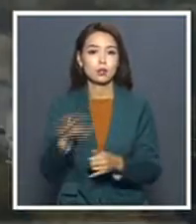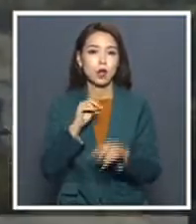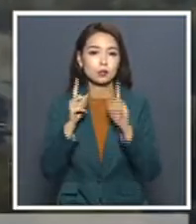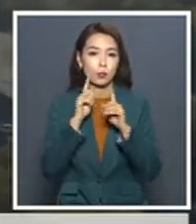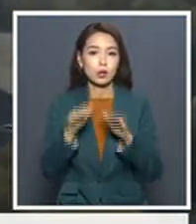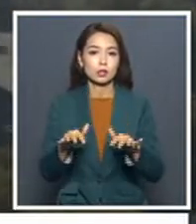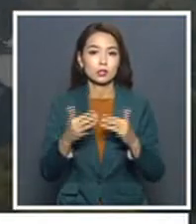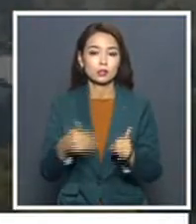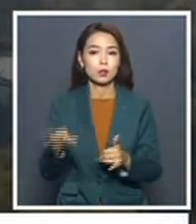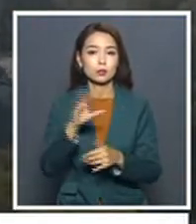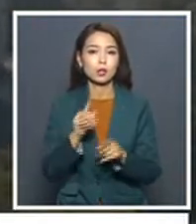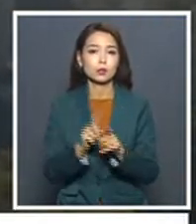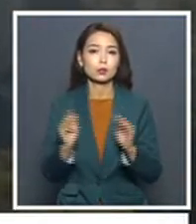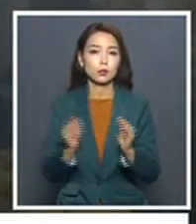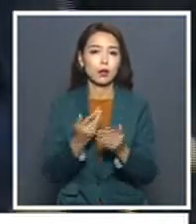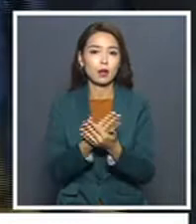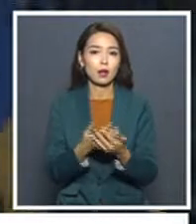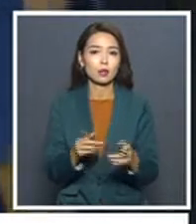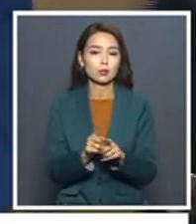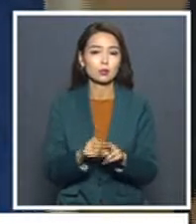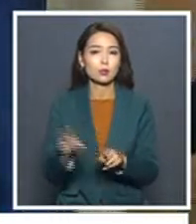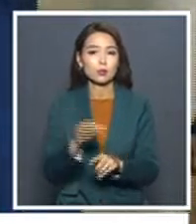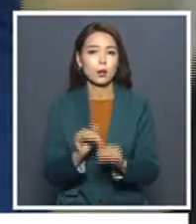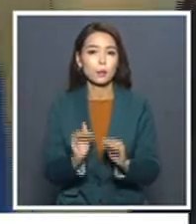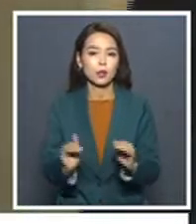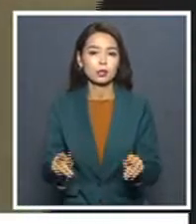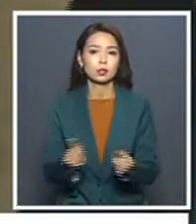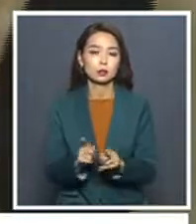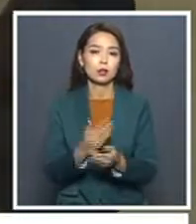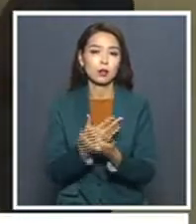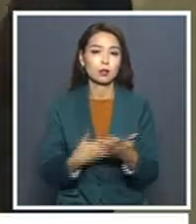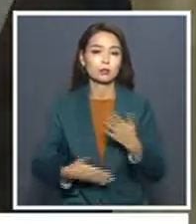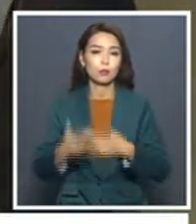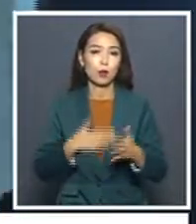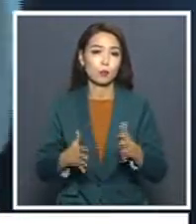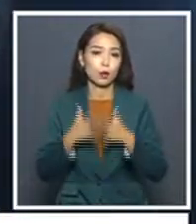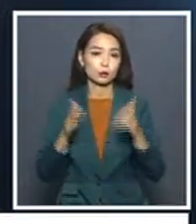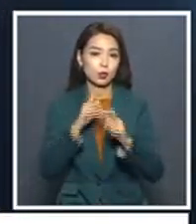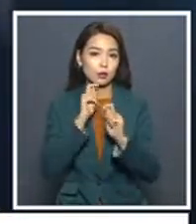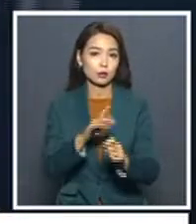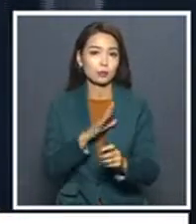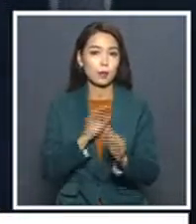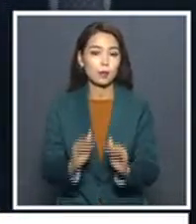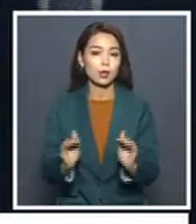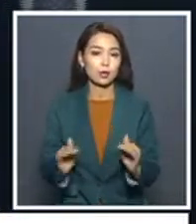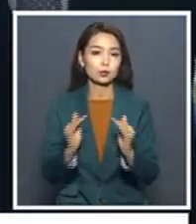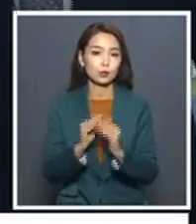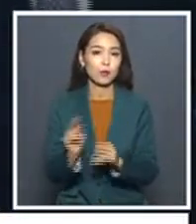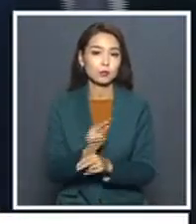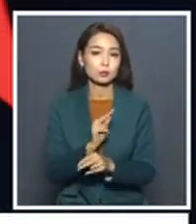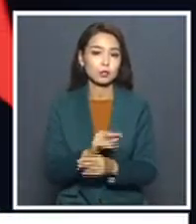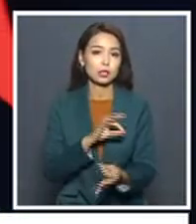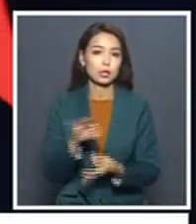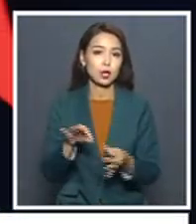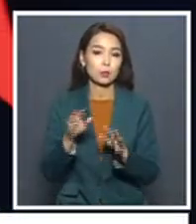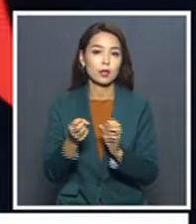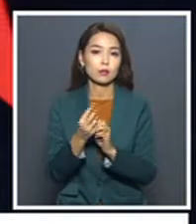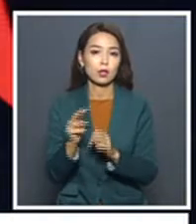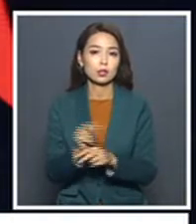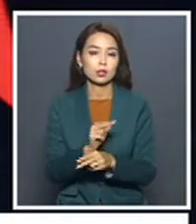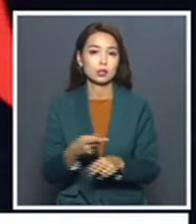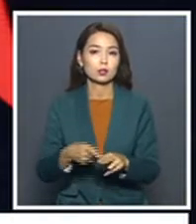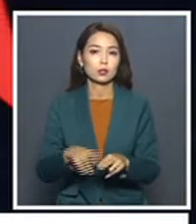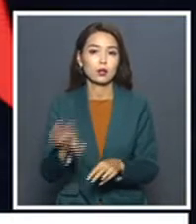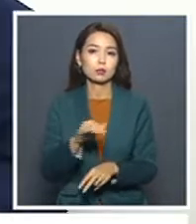Кішкентайынан тағдыр теперішіне тап болған жетім балаларға үлкен қуаныш сыйлады. Балалар үйінің 12 тәрбиеленушісіне пәтер кілттерін салтанатты